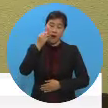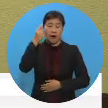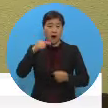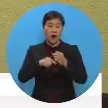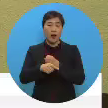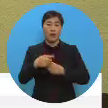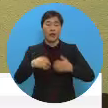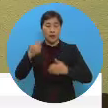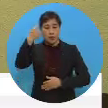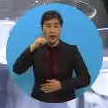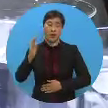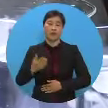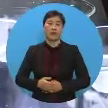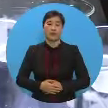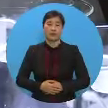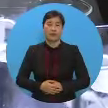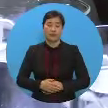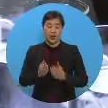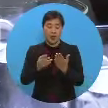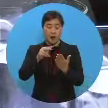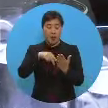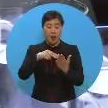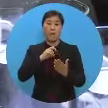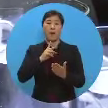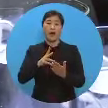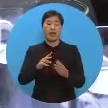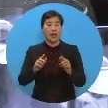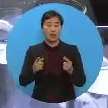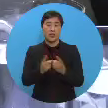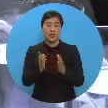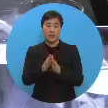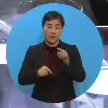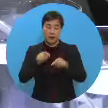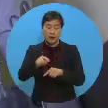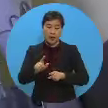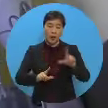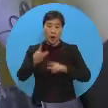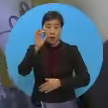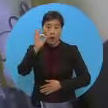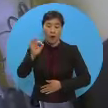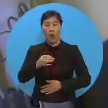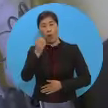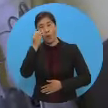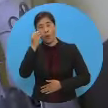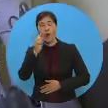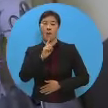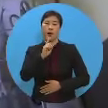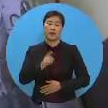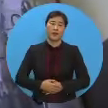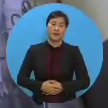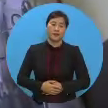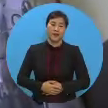되는 것 같아서 기분이 좋았습니다. 책에서만 보던 과학의 원리가 눈앞에서 펼쳐지자 아이들은 그저 신기하기만